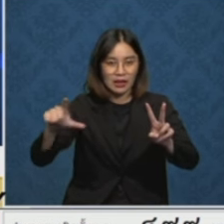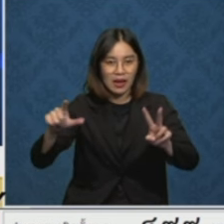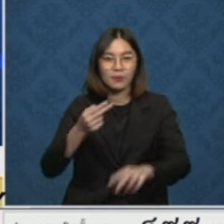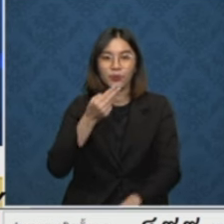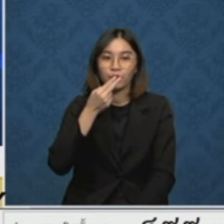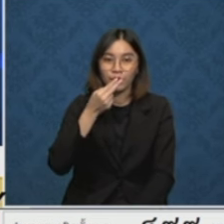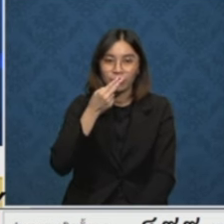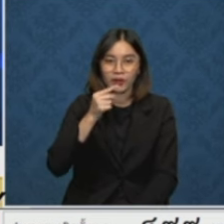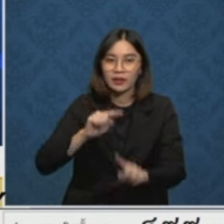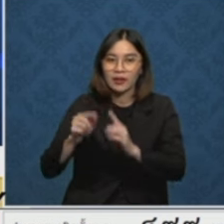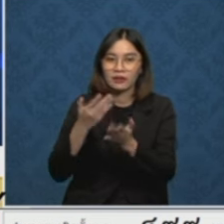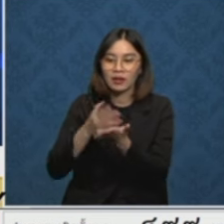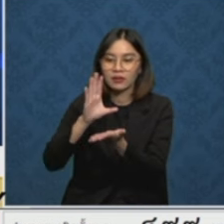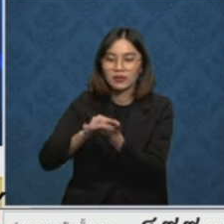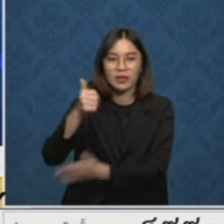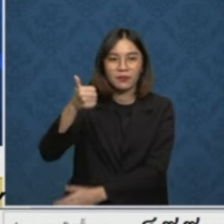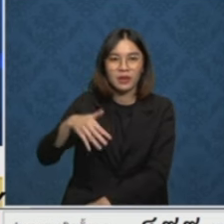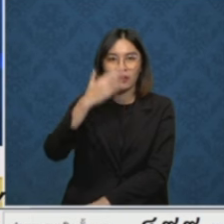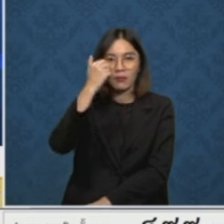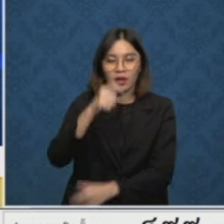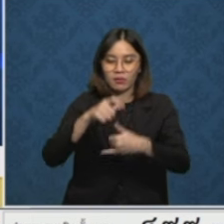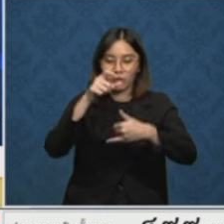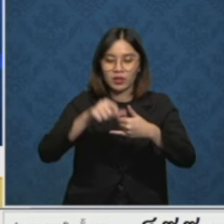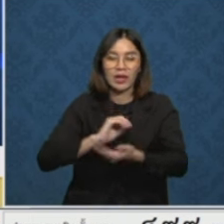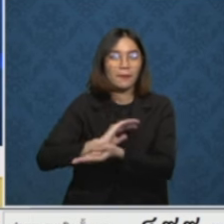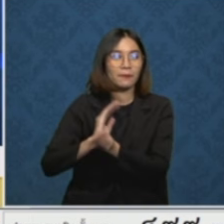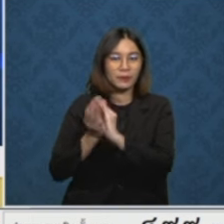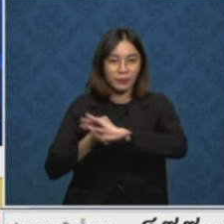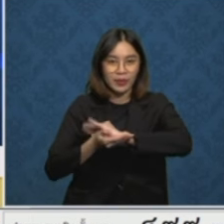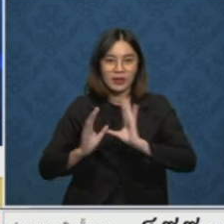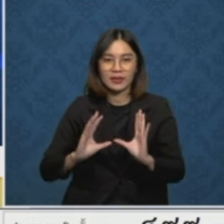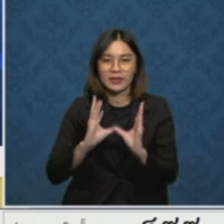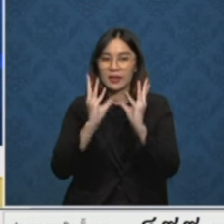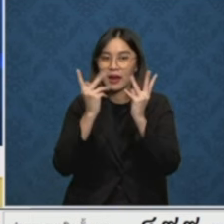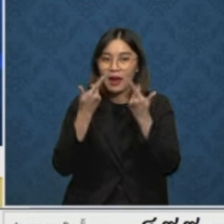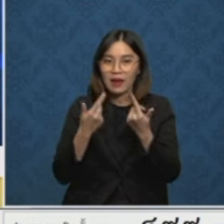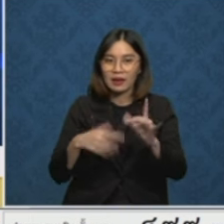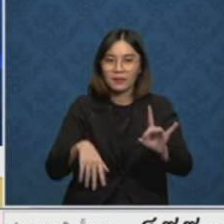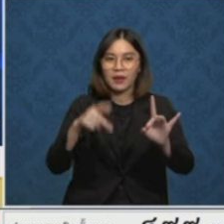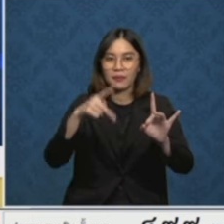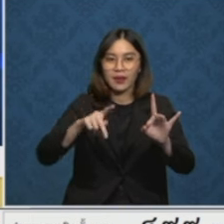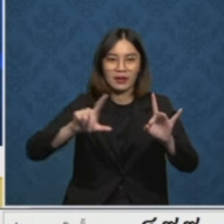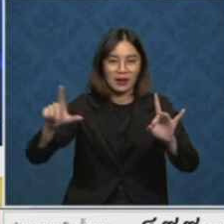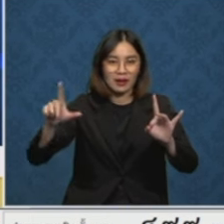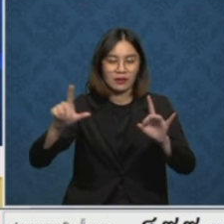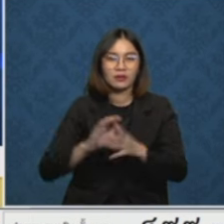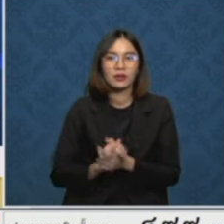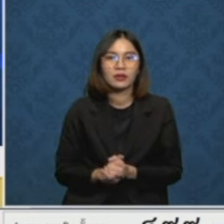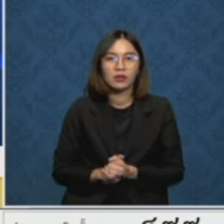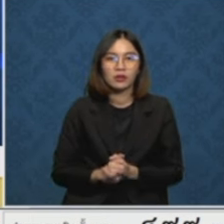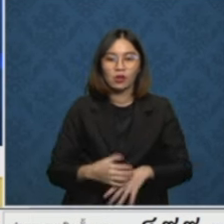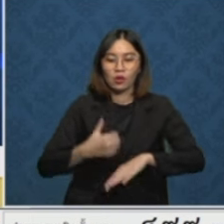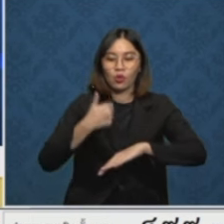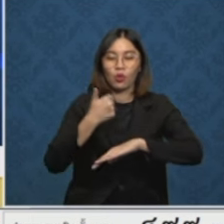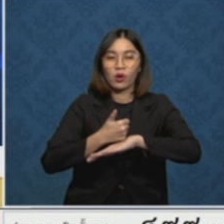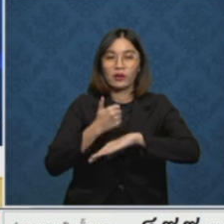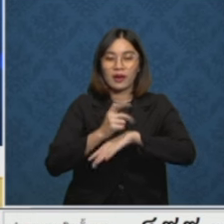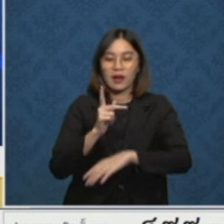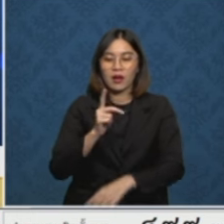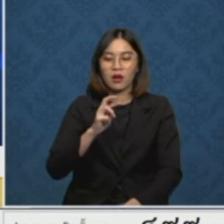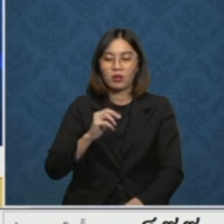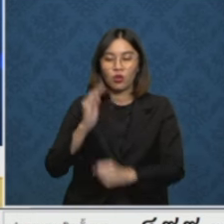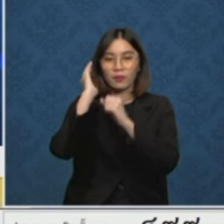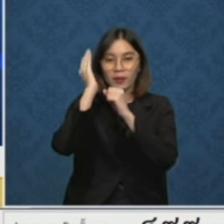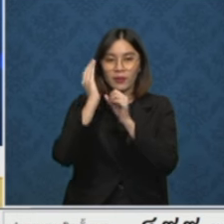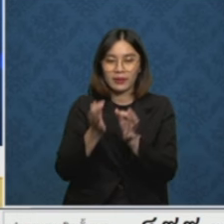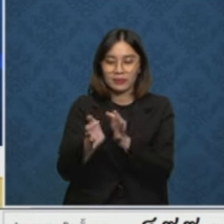คะที่จัดเก็บไม่ได้เนื่องจากคนเปลี่ยนแปลงพฤติกรรมหายไปอีก 8,000 ล้านบาท ท่านอธิบดียังมาชี้แจงในห้องง